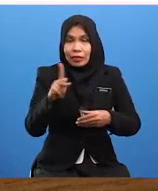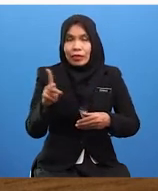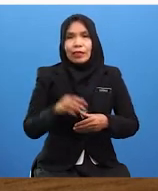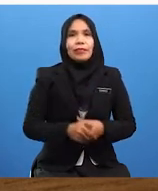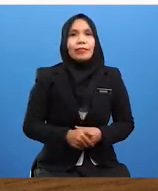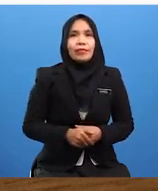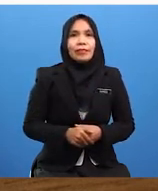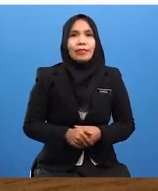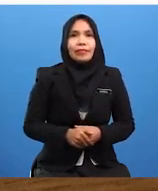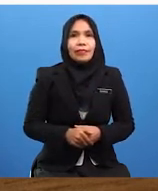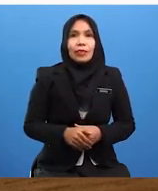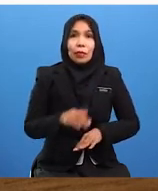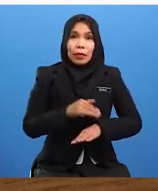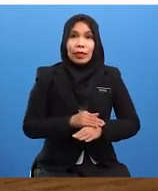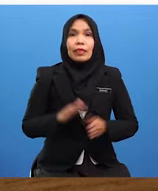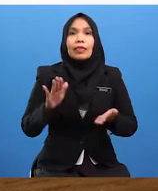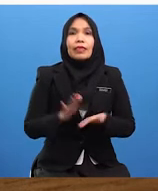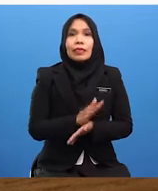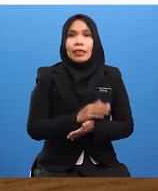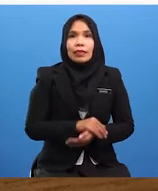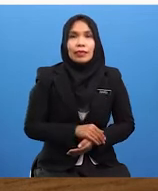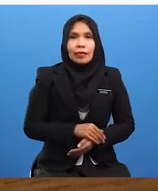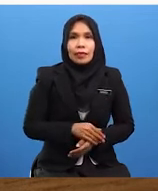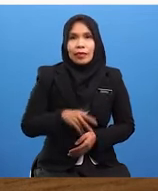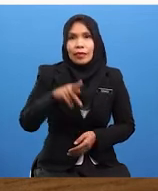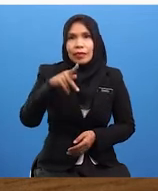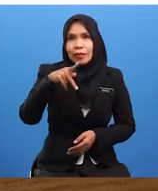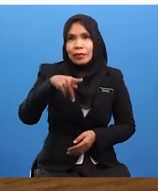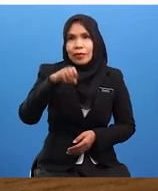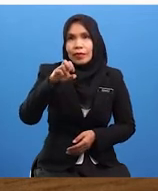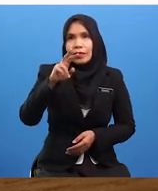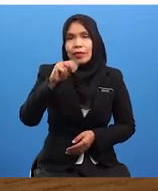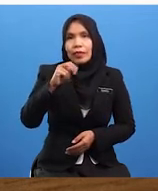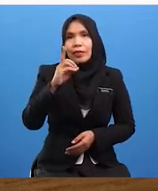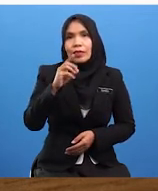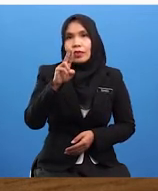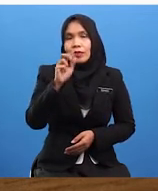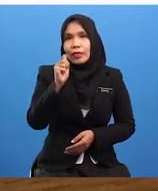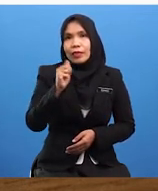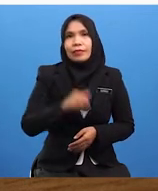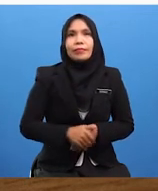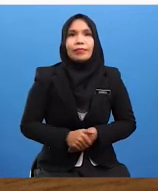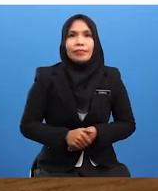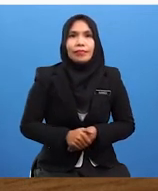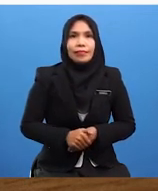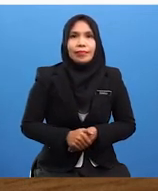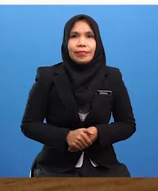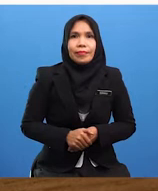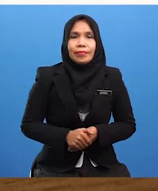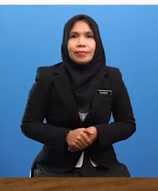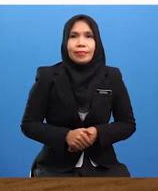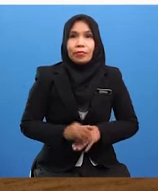film lekar atau screen foto. Cetakan stensil atau screen